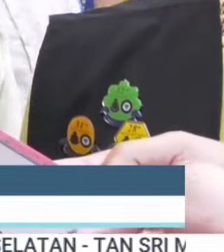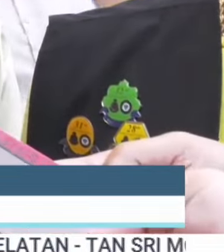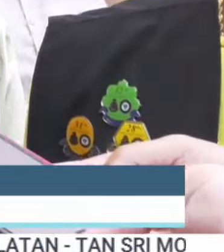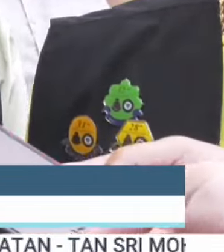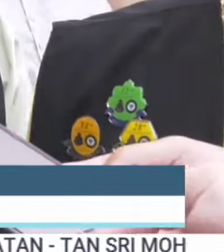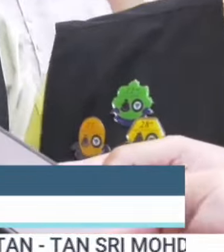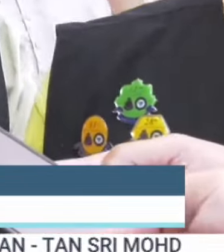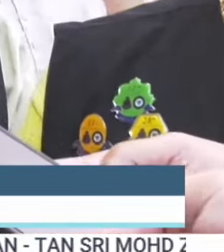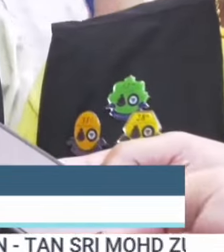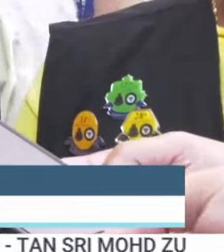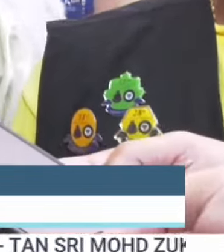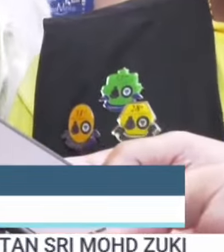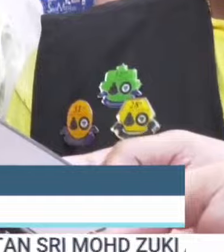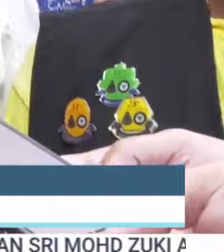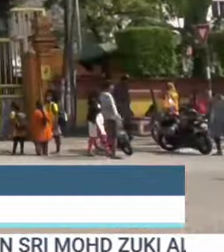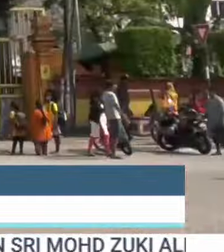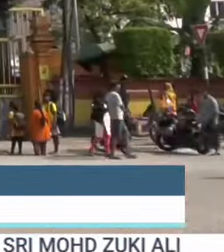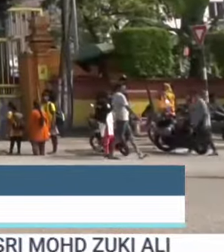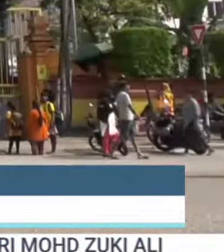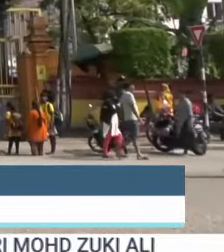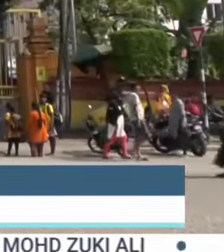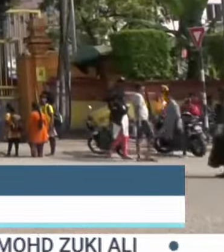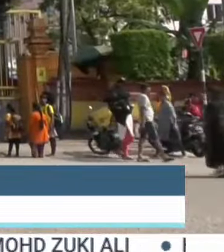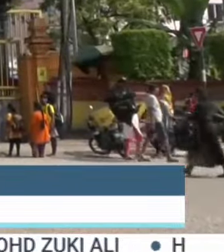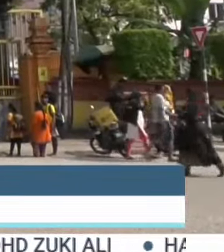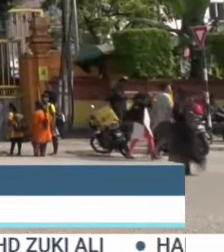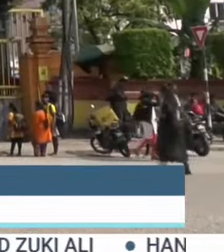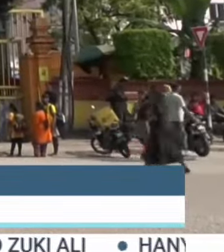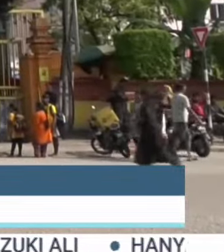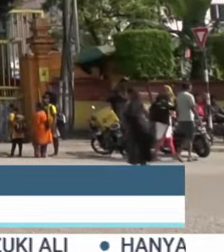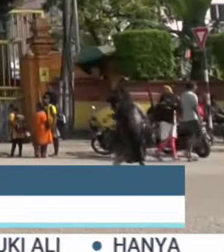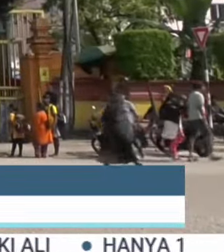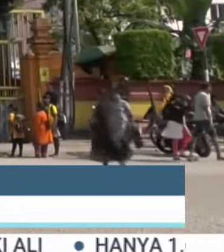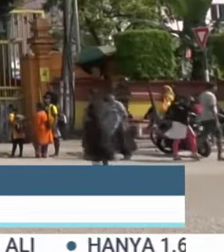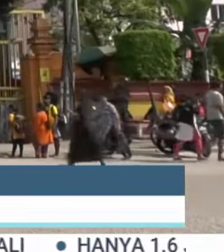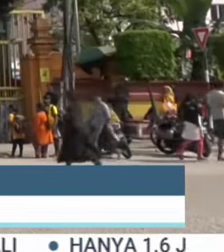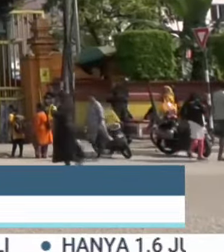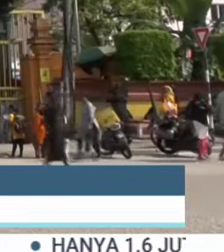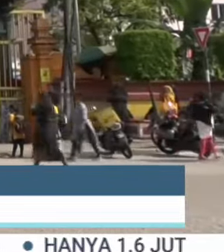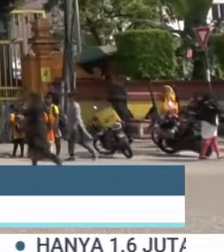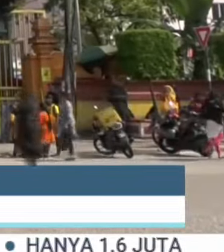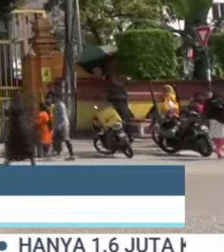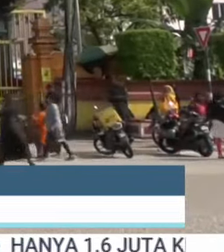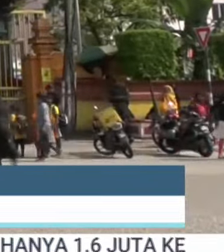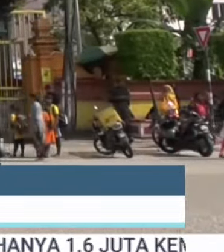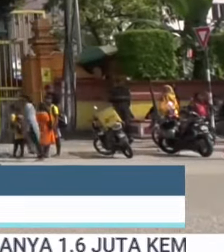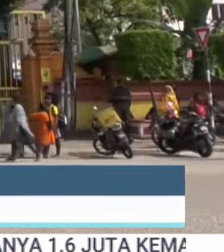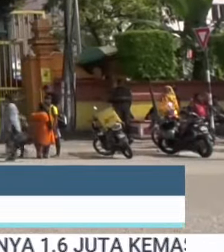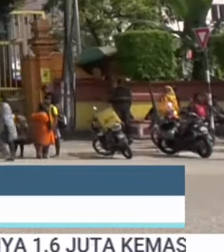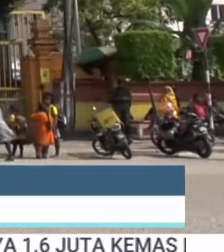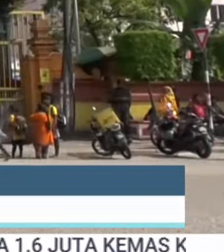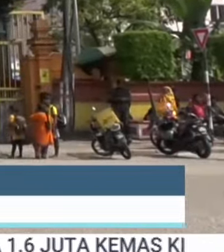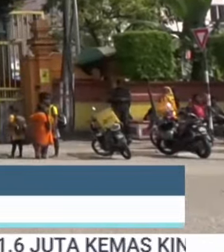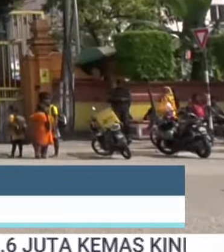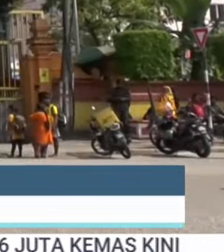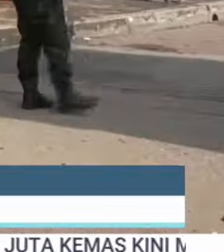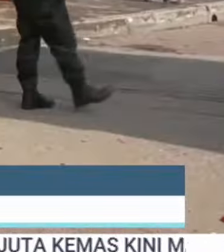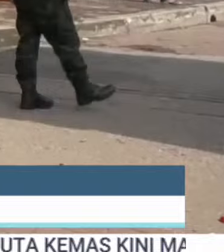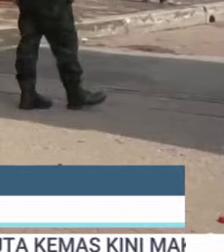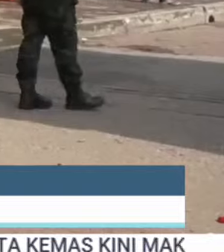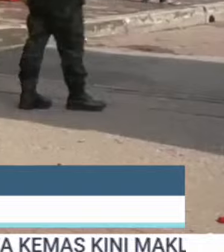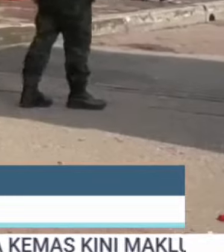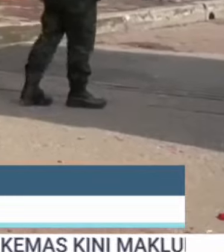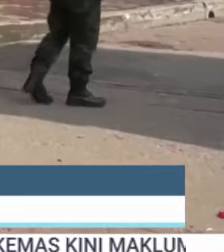baik berlaku pada hari esoknya seramai 1600 anggota polis diaturgak bagi mengawal